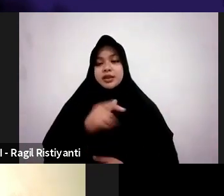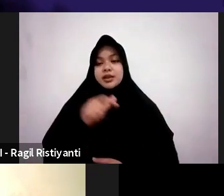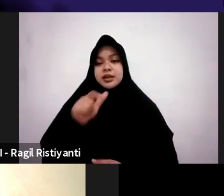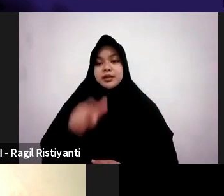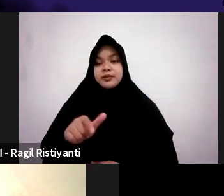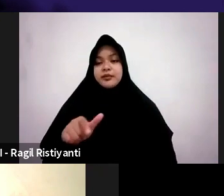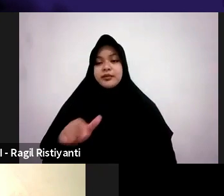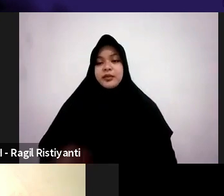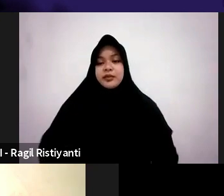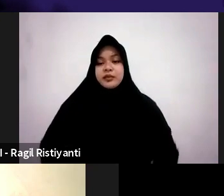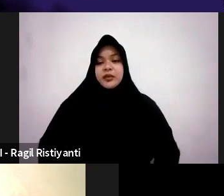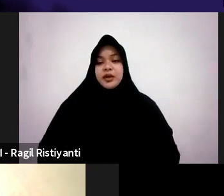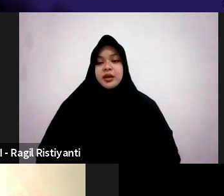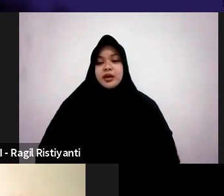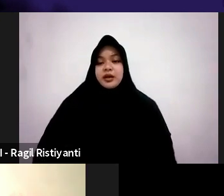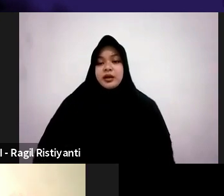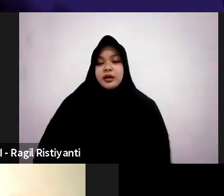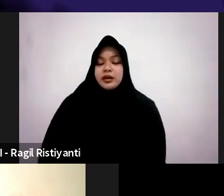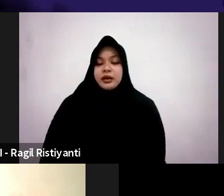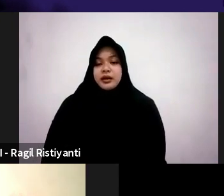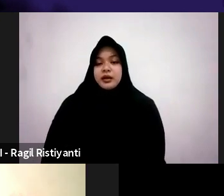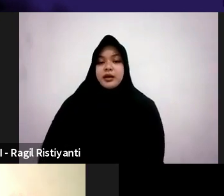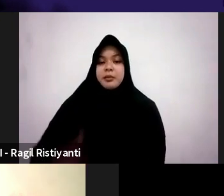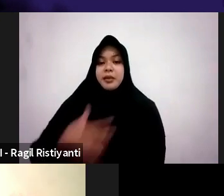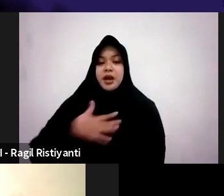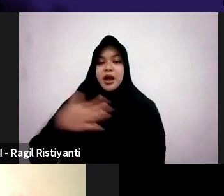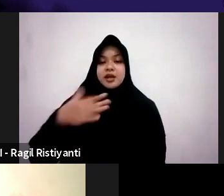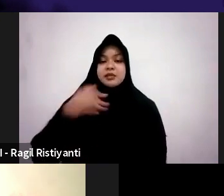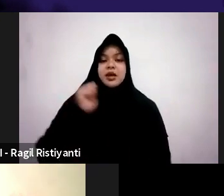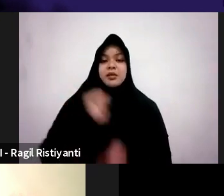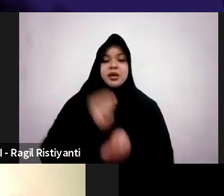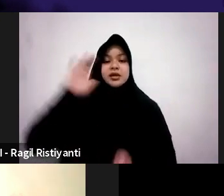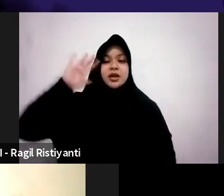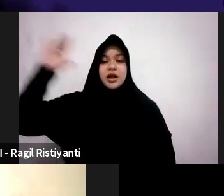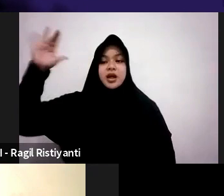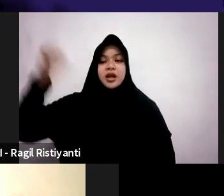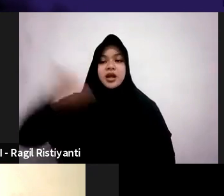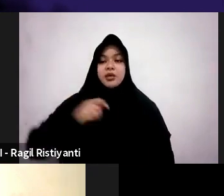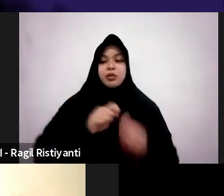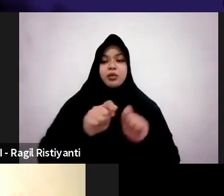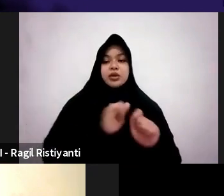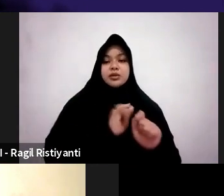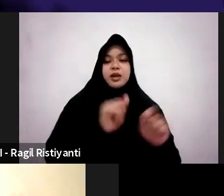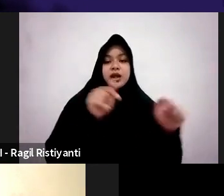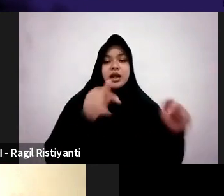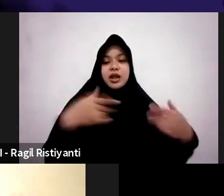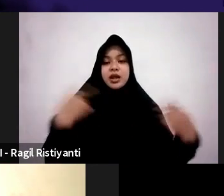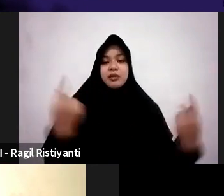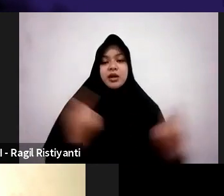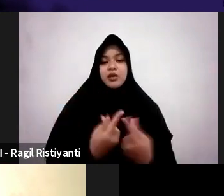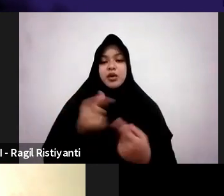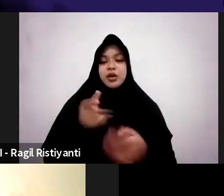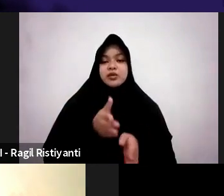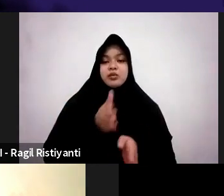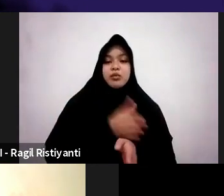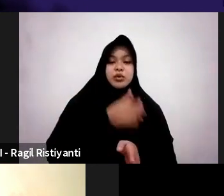kepekaan sebagai seorang pekerja kreatif YouTube ingin membikin hal seperti ini karena itu tadi Sebelumnya